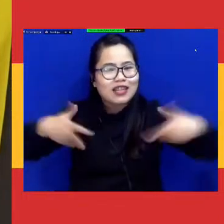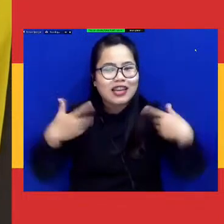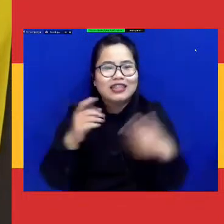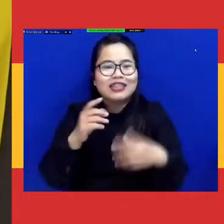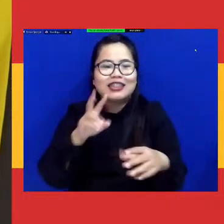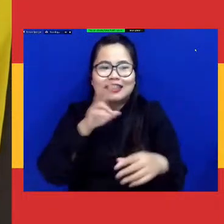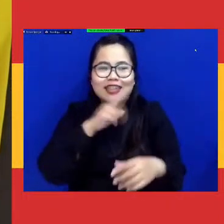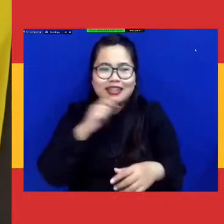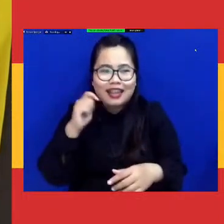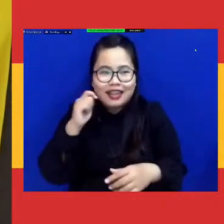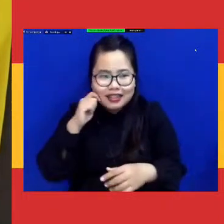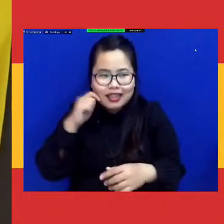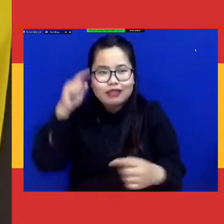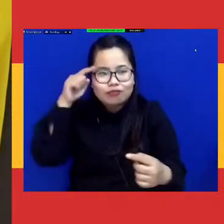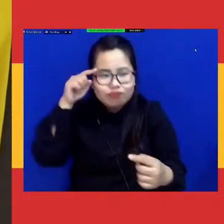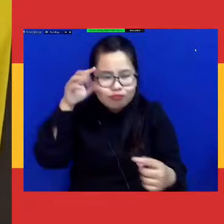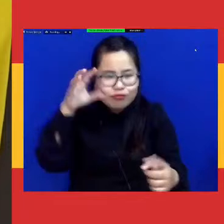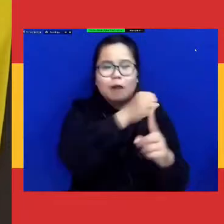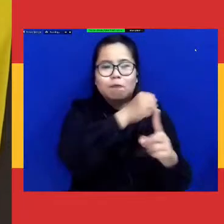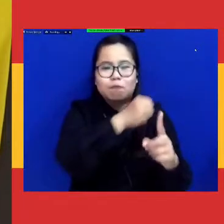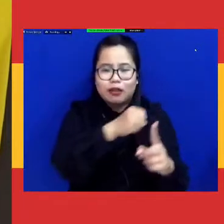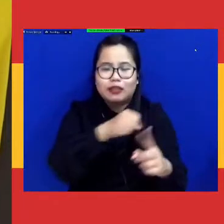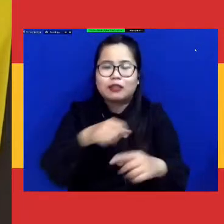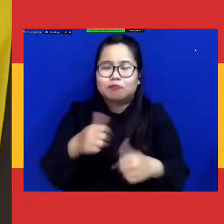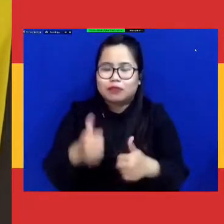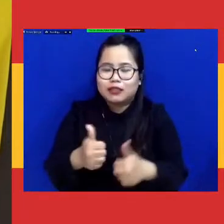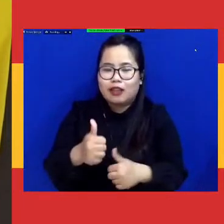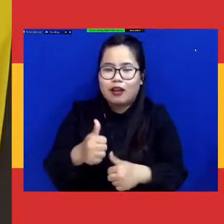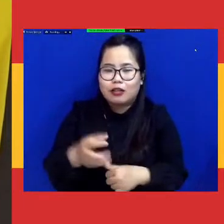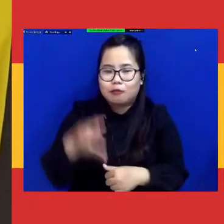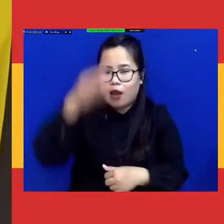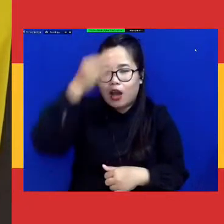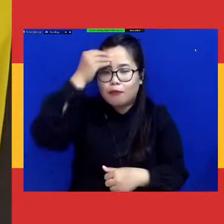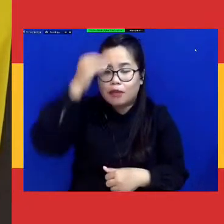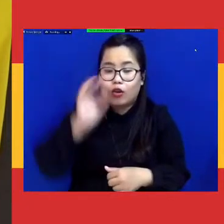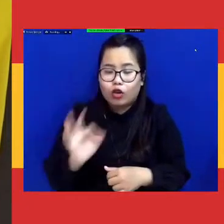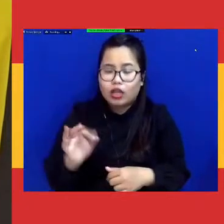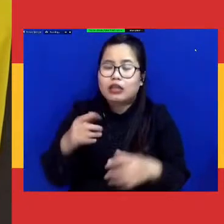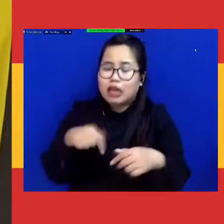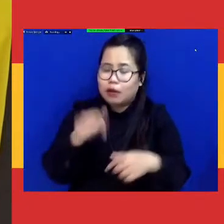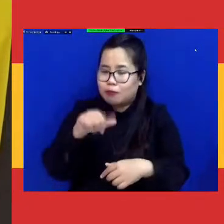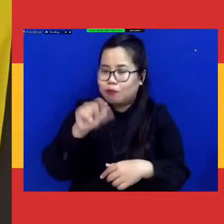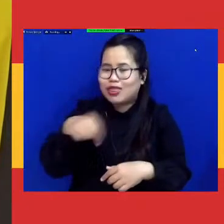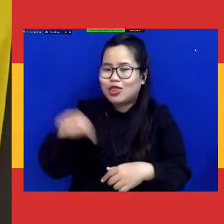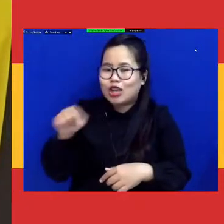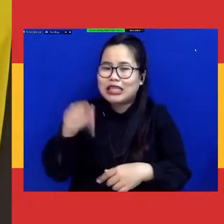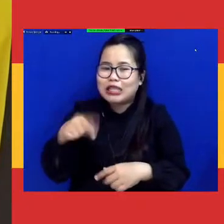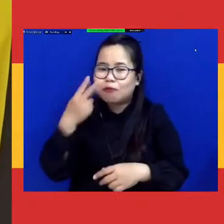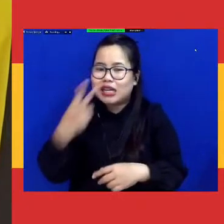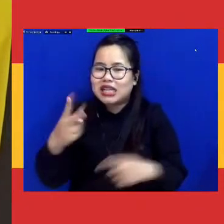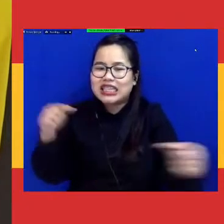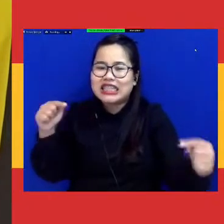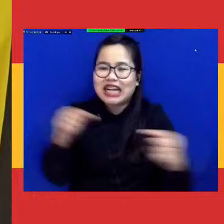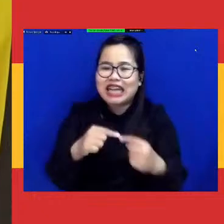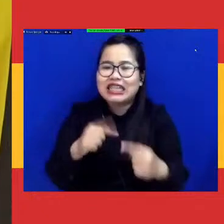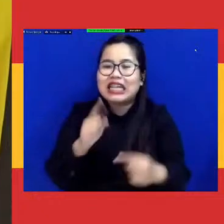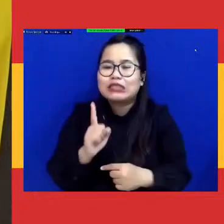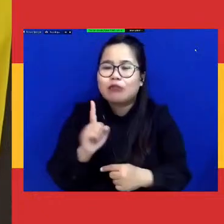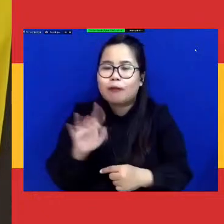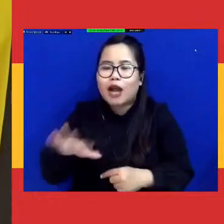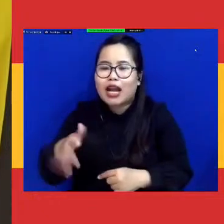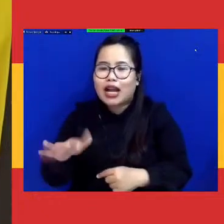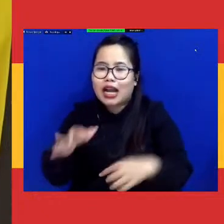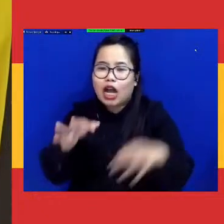ternyata. Betul Bu, betul sekali melihat keterkaitan. Karena kadang-kadang untuk kota-kota